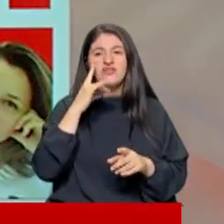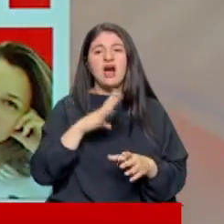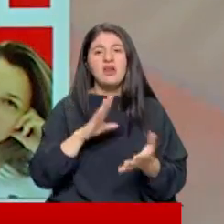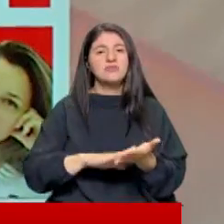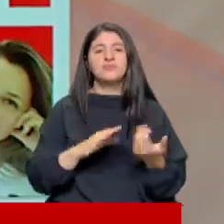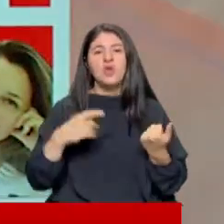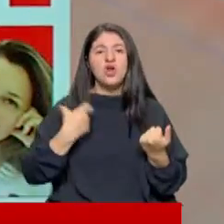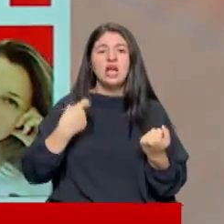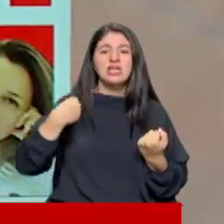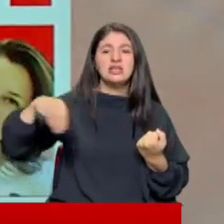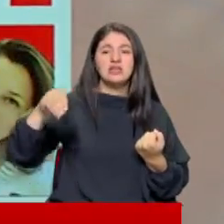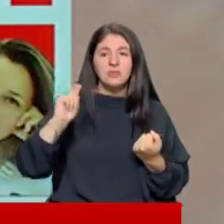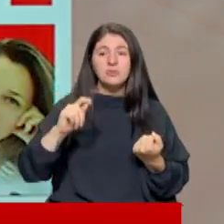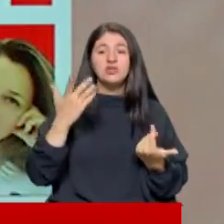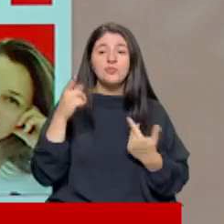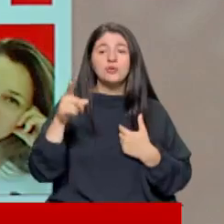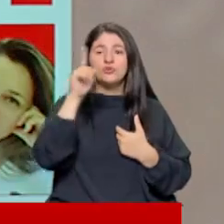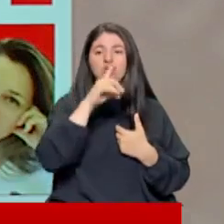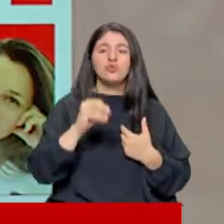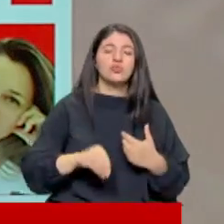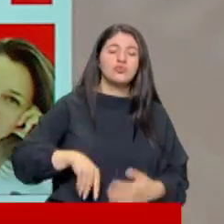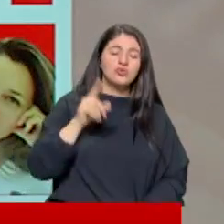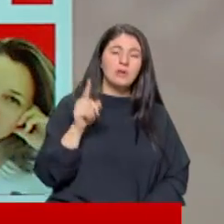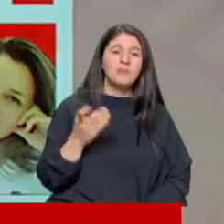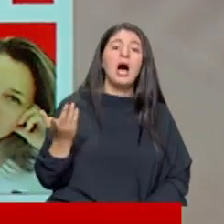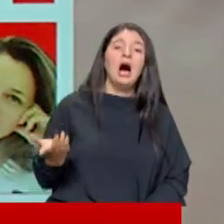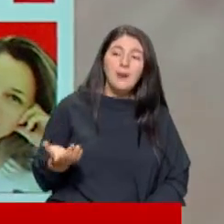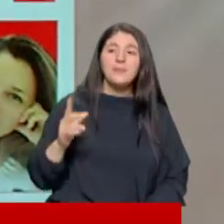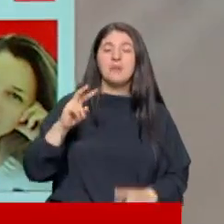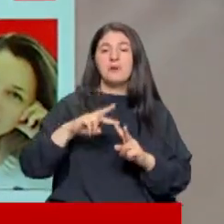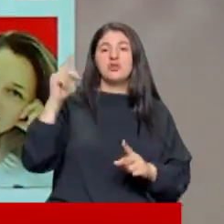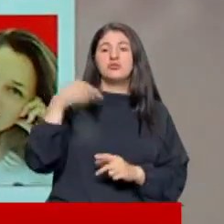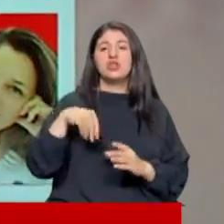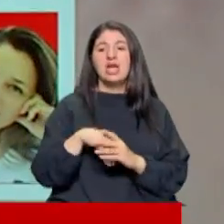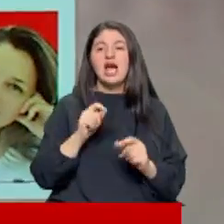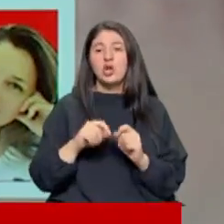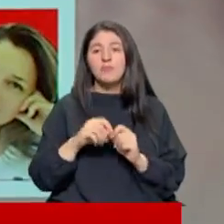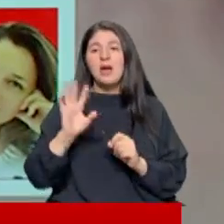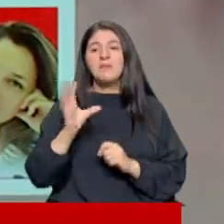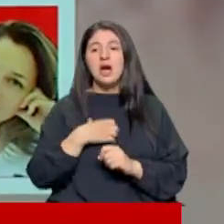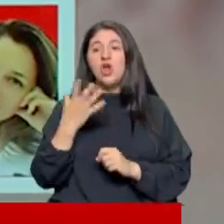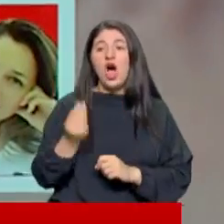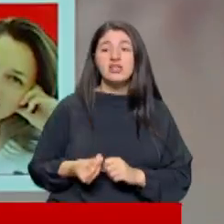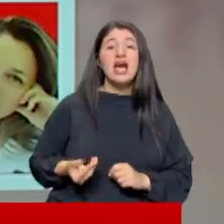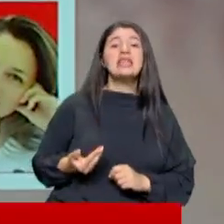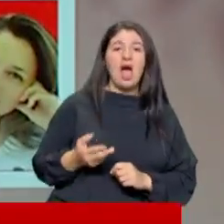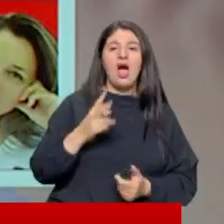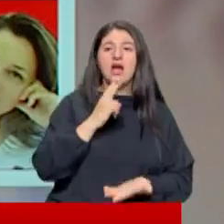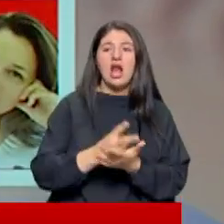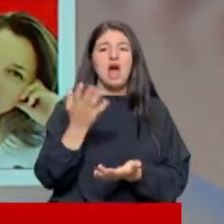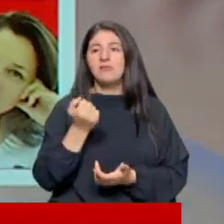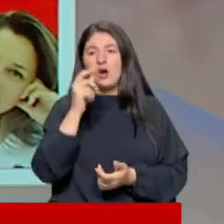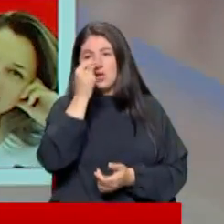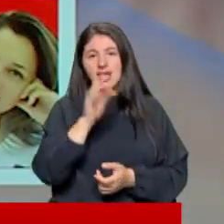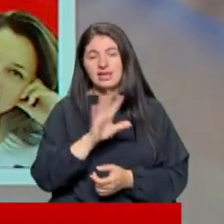varlığının özelleştirilmesi işte bu nedenle gündemde. Ama Şimşek için ekonominin patronu olsa da karar almak